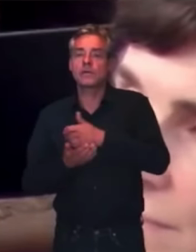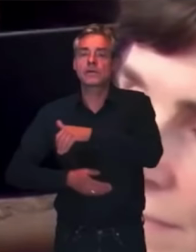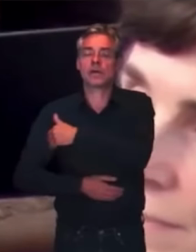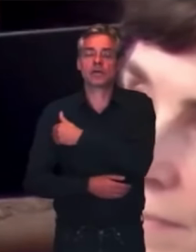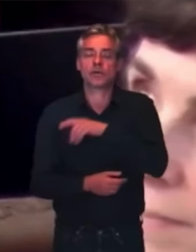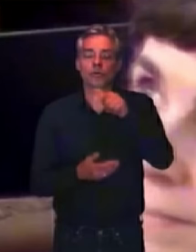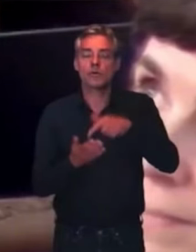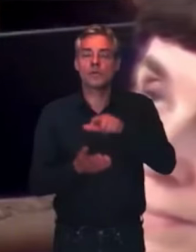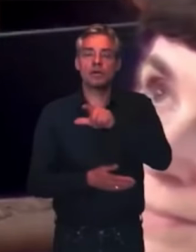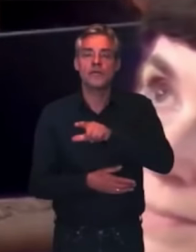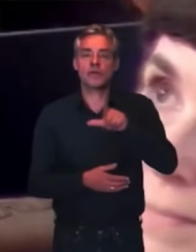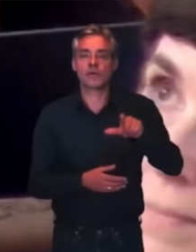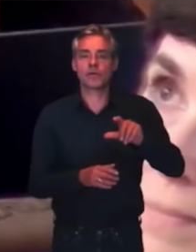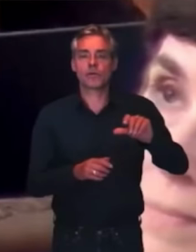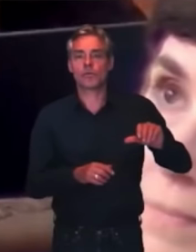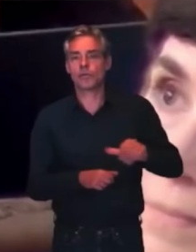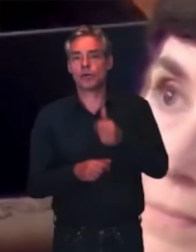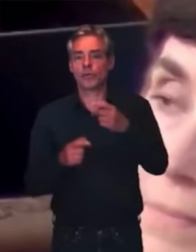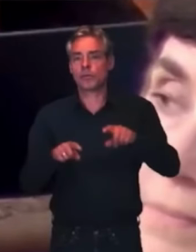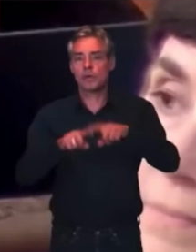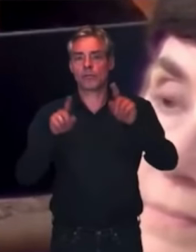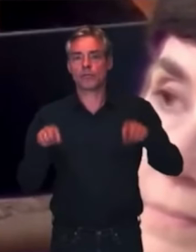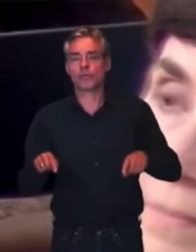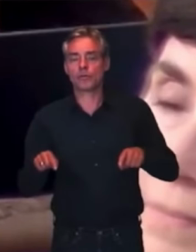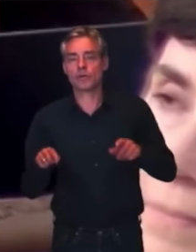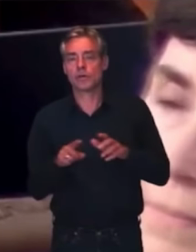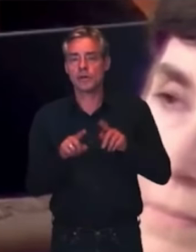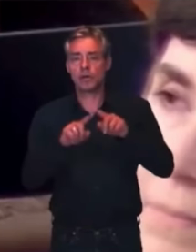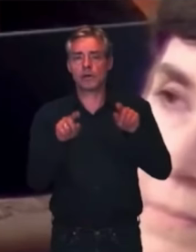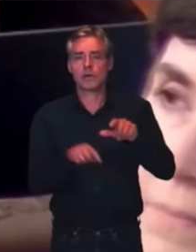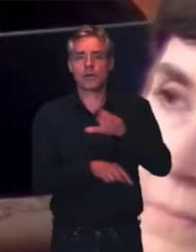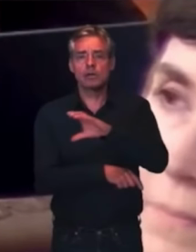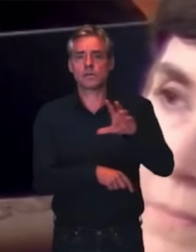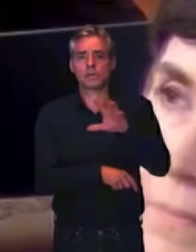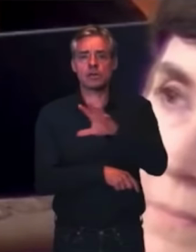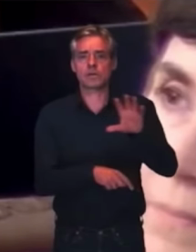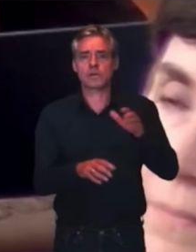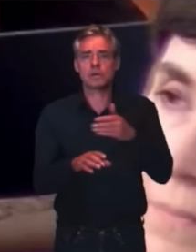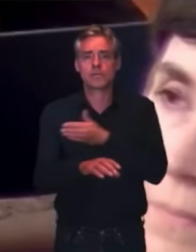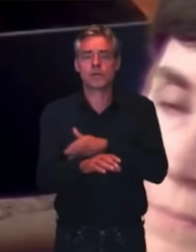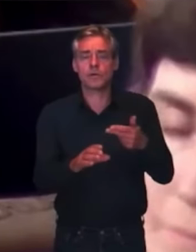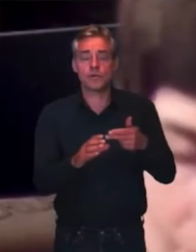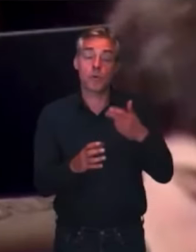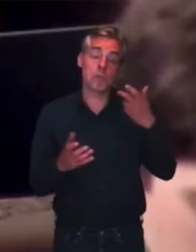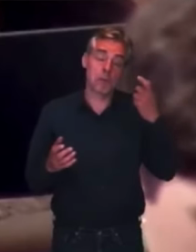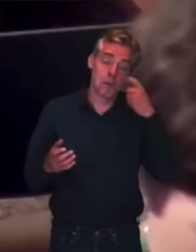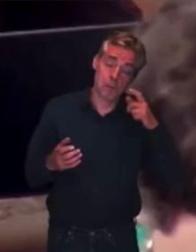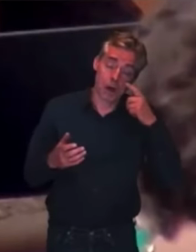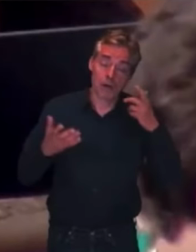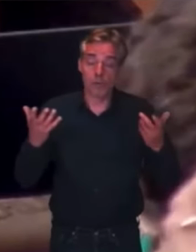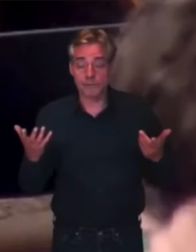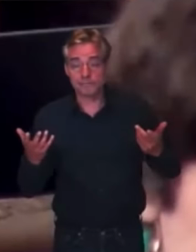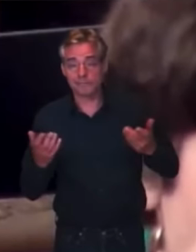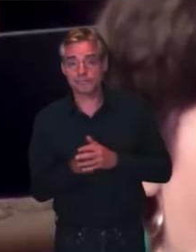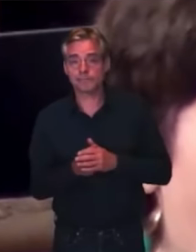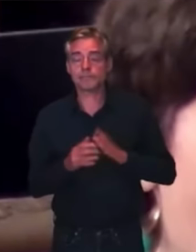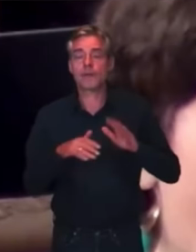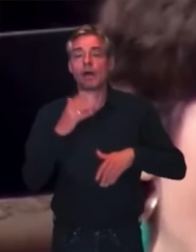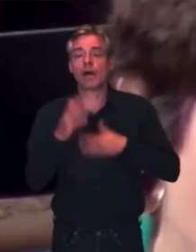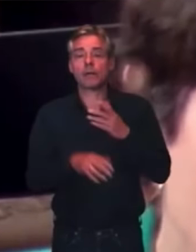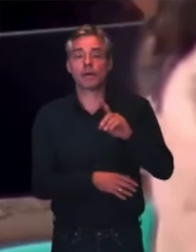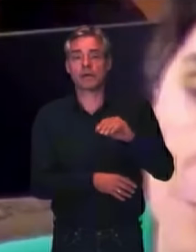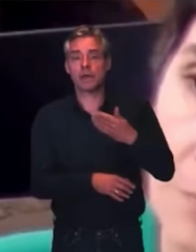2022, au budget primitif, il était prévu 155 millions d'euros. On s'aperçoit qu'après